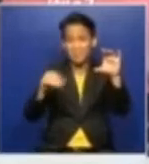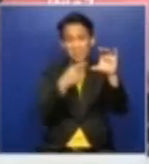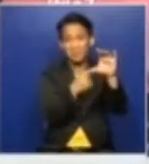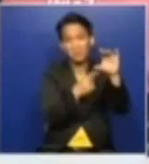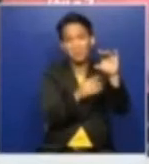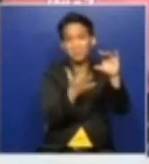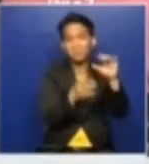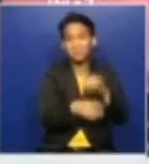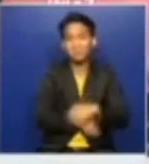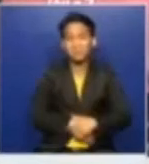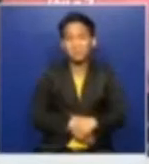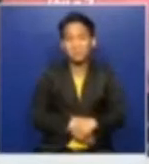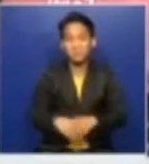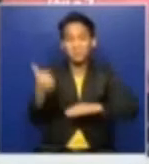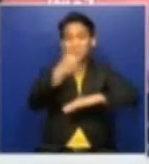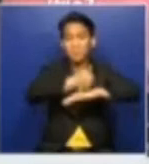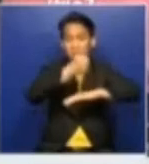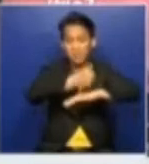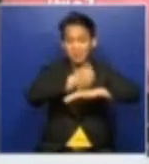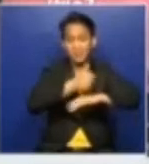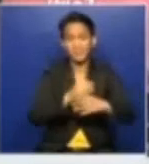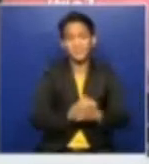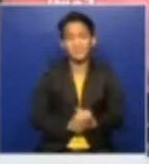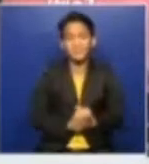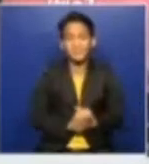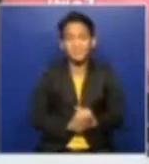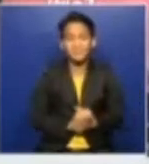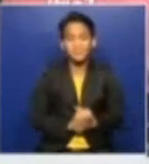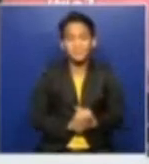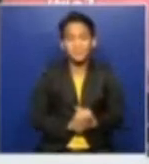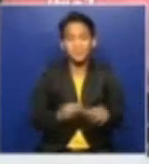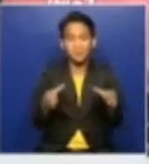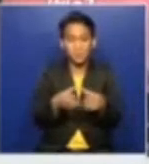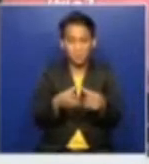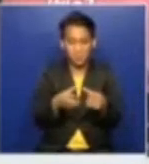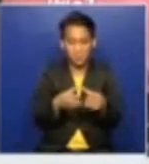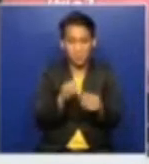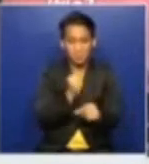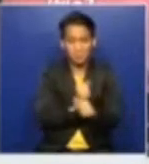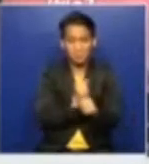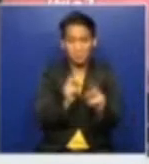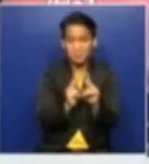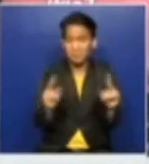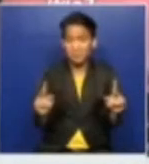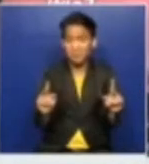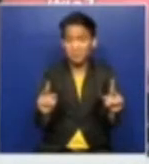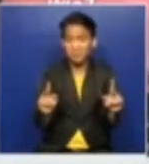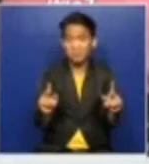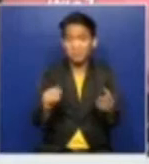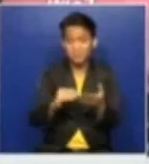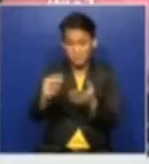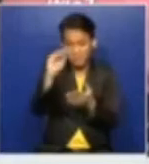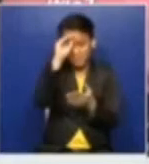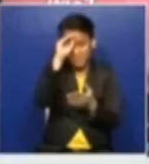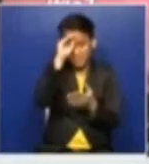นไม่ว่าจะเป็นผู้บริหารไม่ว่าจะเป็นในส่วนของคณะกรรมการสถานศึกษาขั้นพื้นฐานตลอดจนพวกเราต้องช่ว